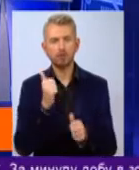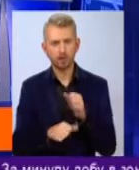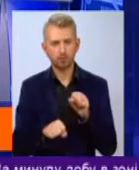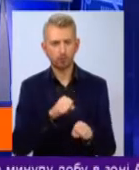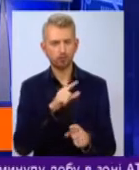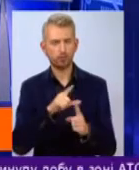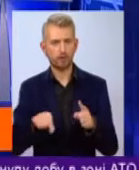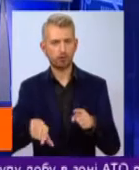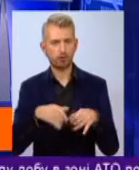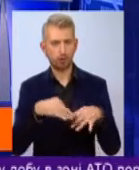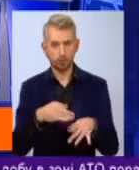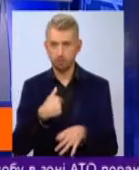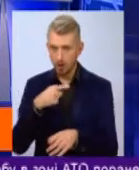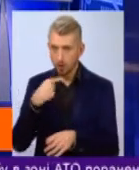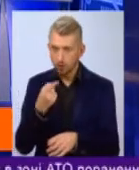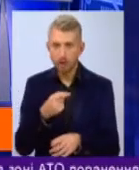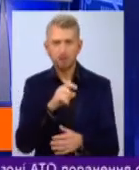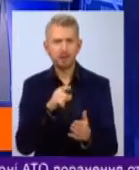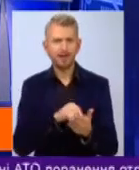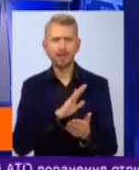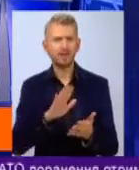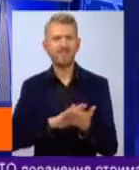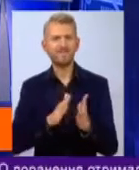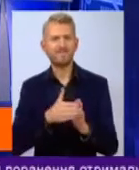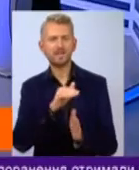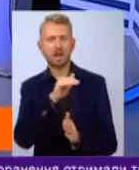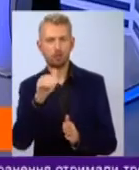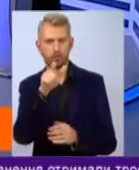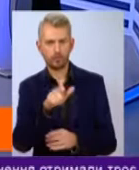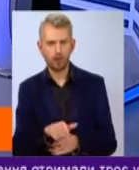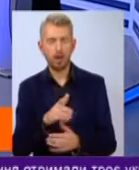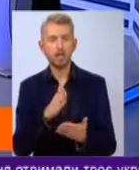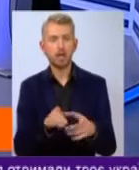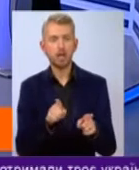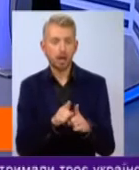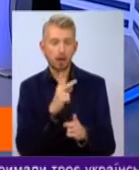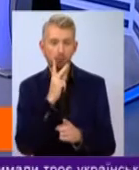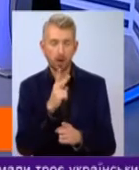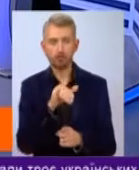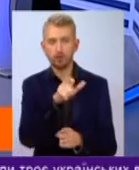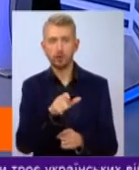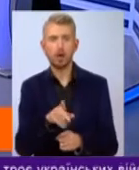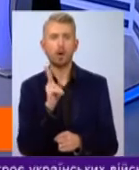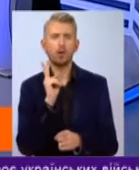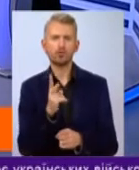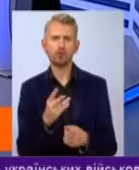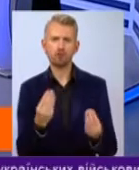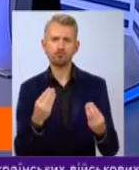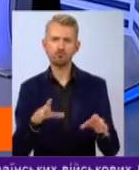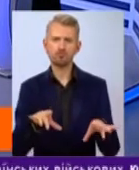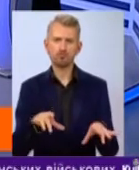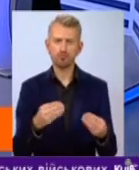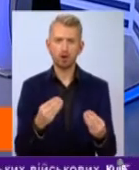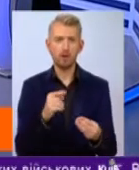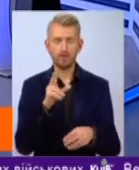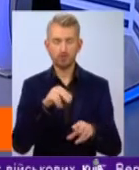правила дорожнього руху. Порушують, я ж кажу. І питання не в статусі, але є таке бачення у людей, що хто статусний, той вважає, що він